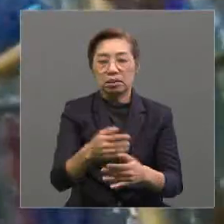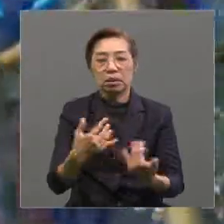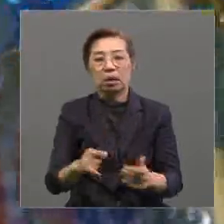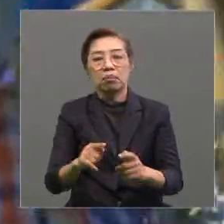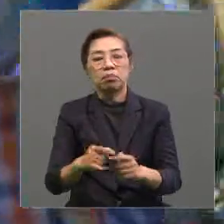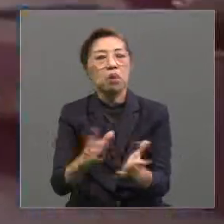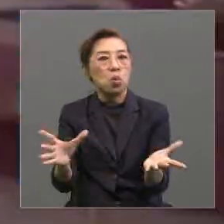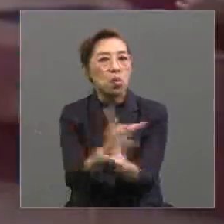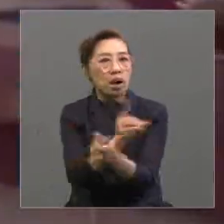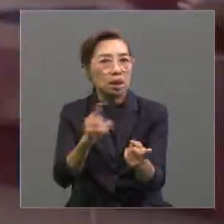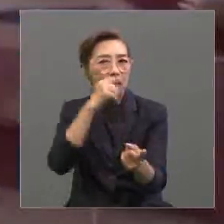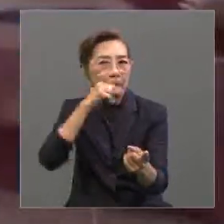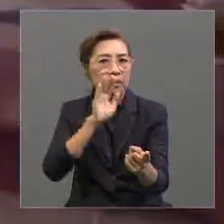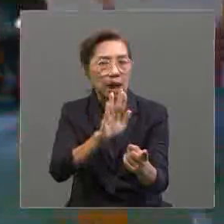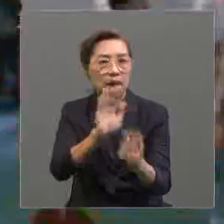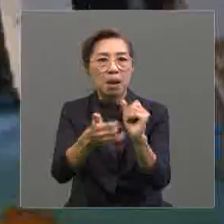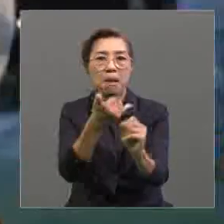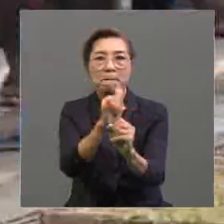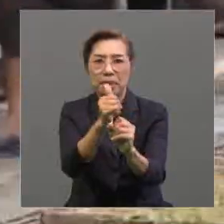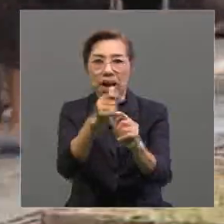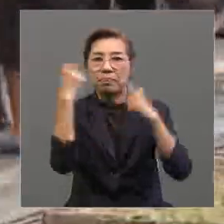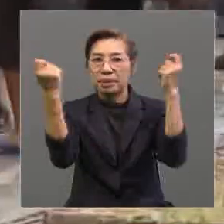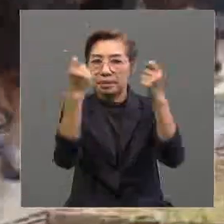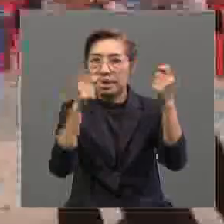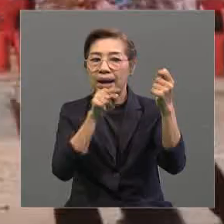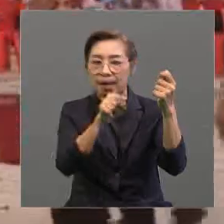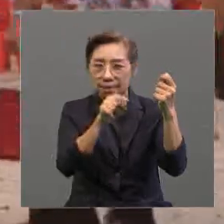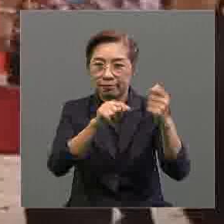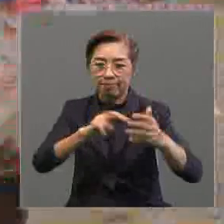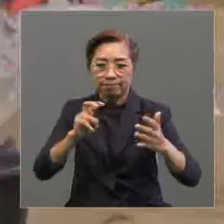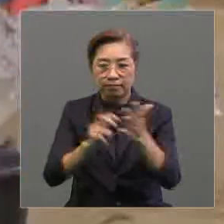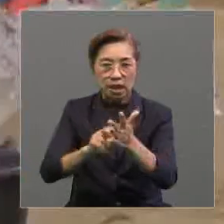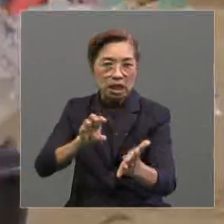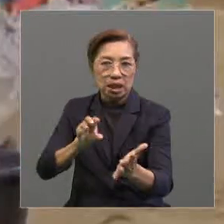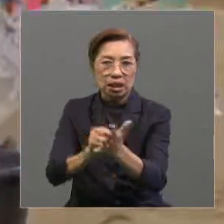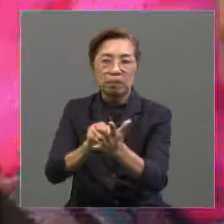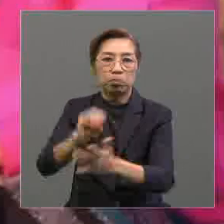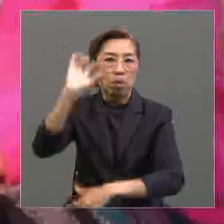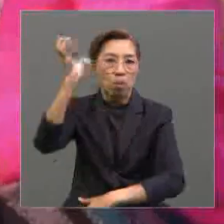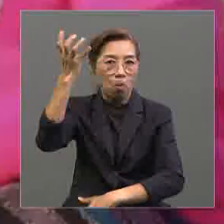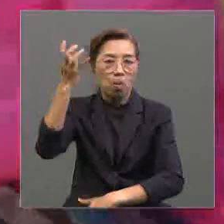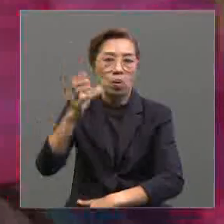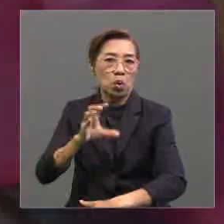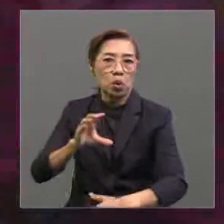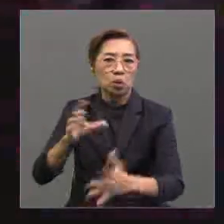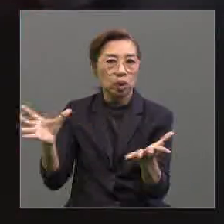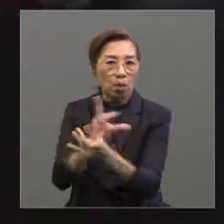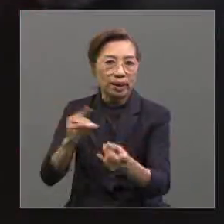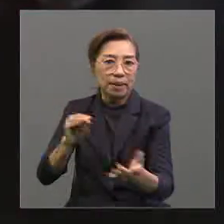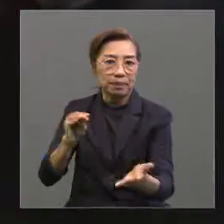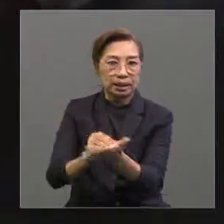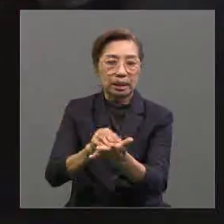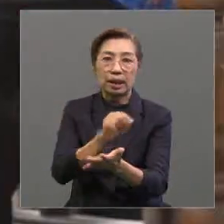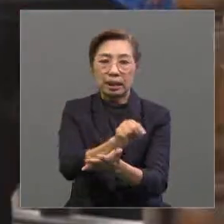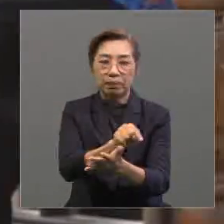traditional ThaiNew Year Festivalให้เป็นรายการในบัญชีตัวแทนมรดกภูมิปัญญาทางวัฒนธรรมที่